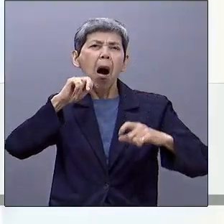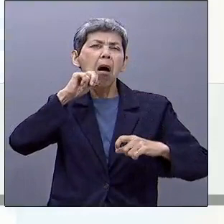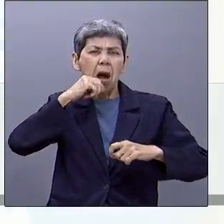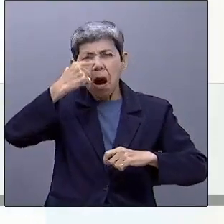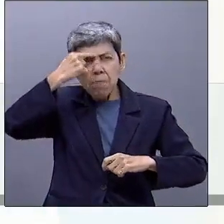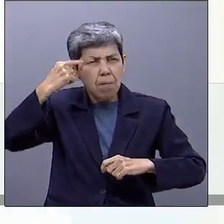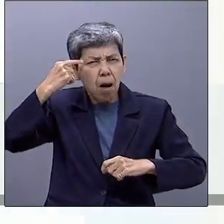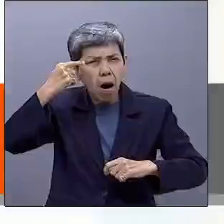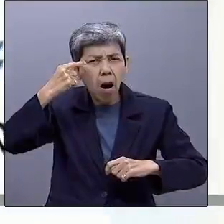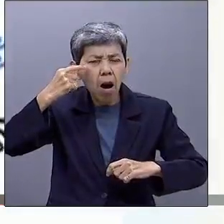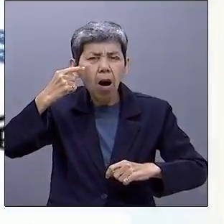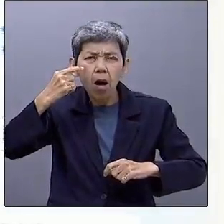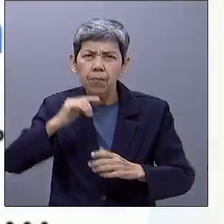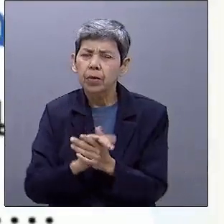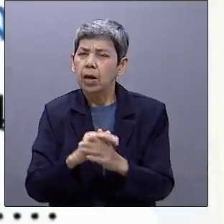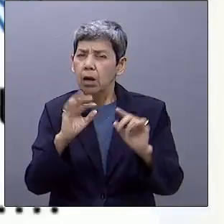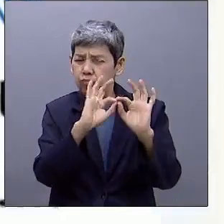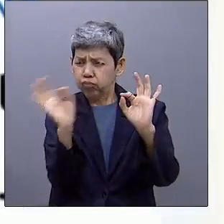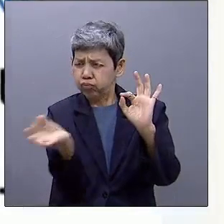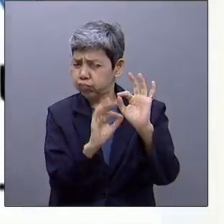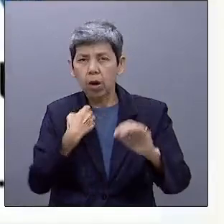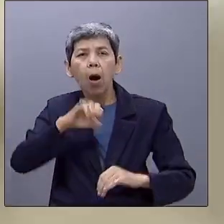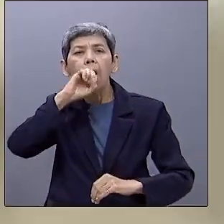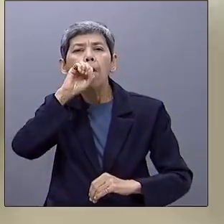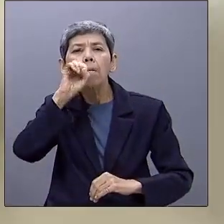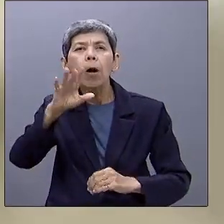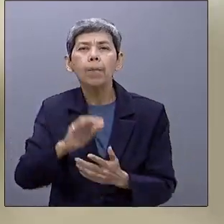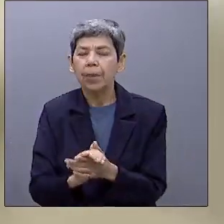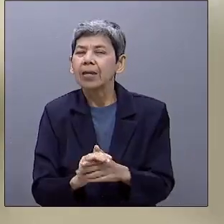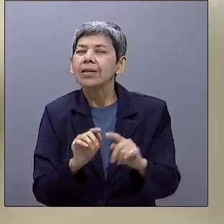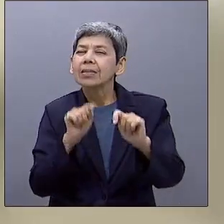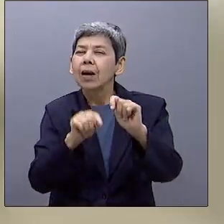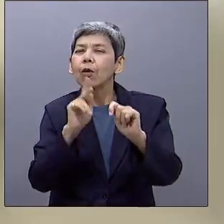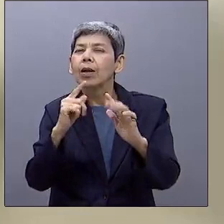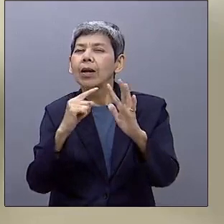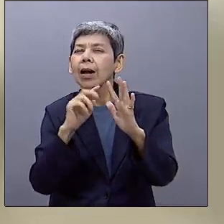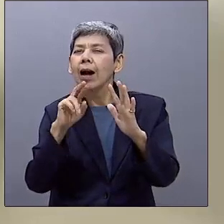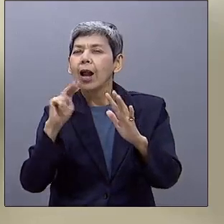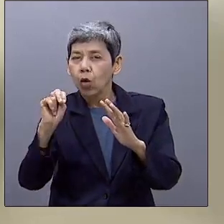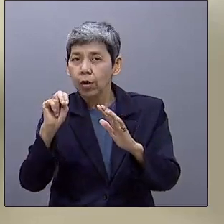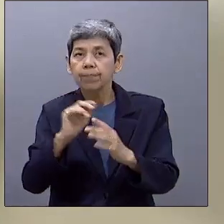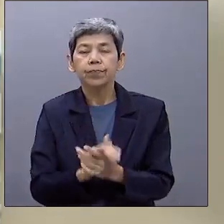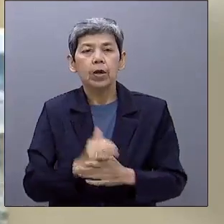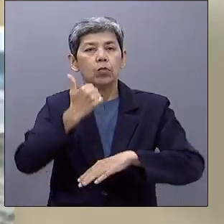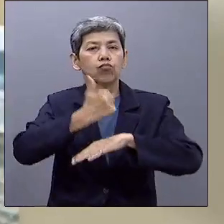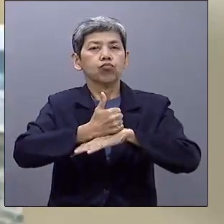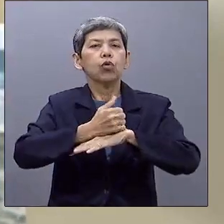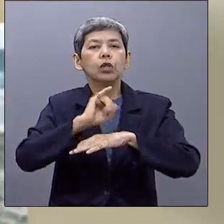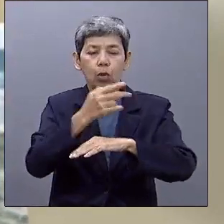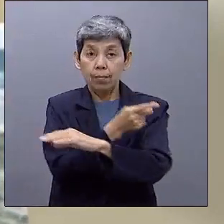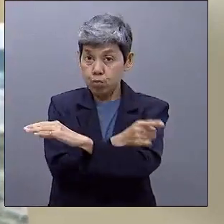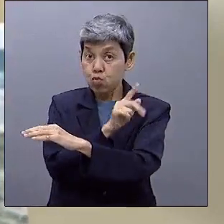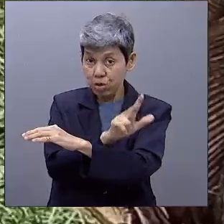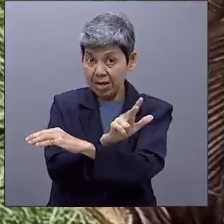ดำประกอบกับข้อความร้องเรียนไปยังเทศบาลตำบลกะรนนายณรงค์วุ้นเสี้ยวผู้ว่าราชการจังหวัดภูเก็ต